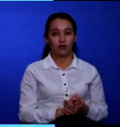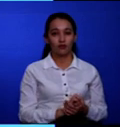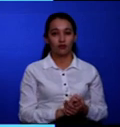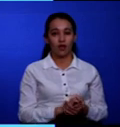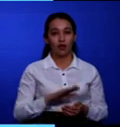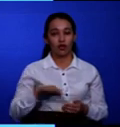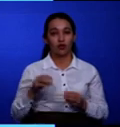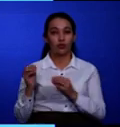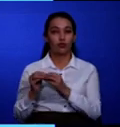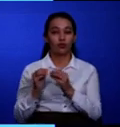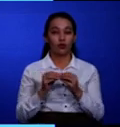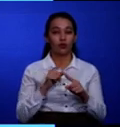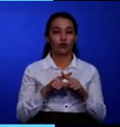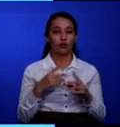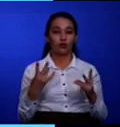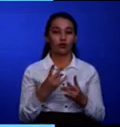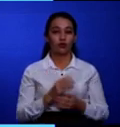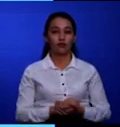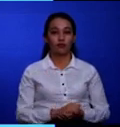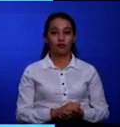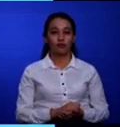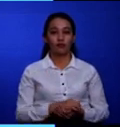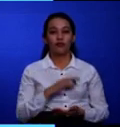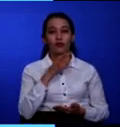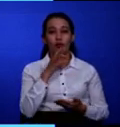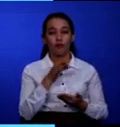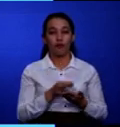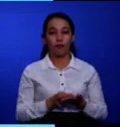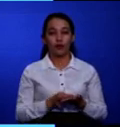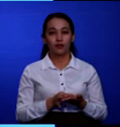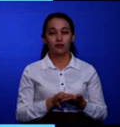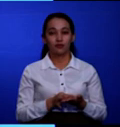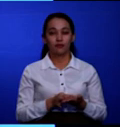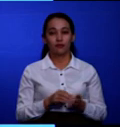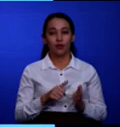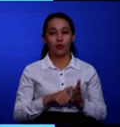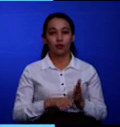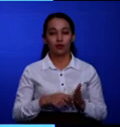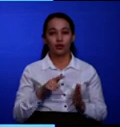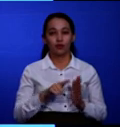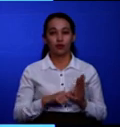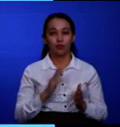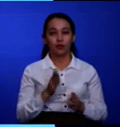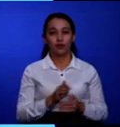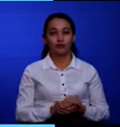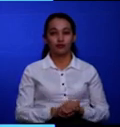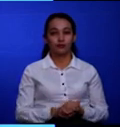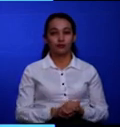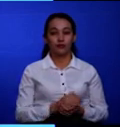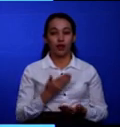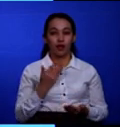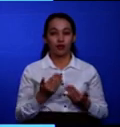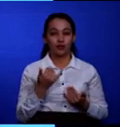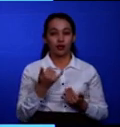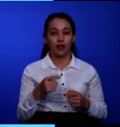siz ham? Barakalla. Demak, bu yig'indining javobi 670. Agar